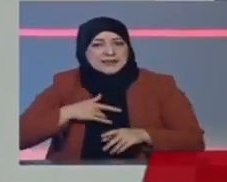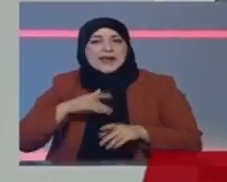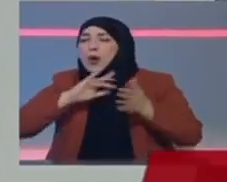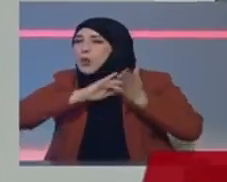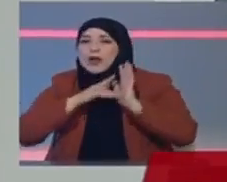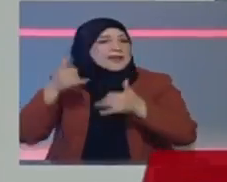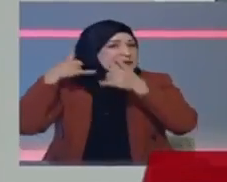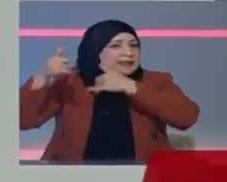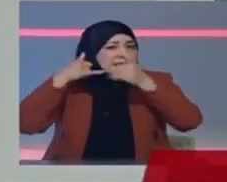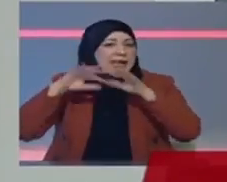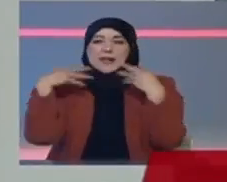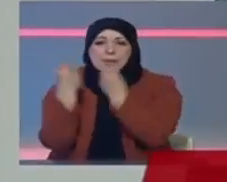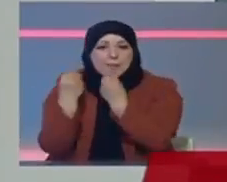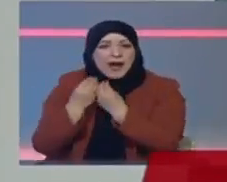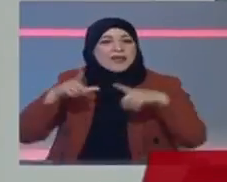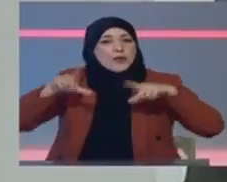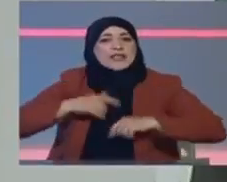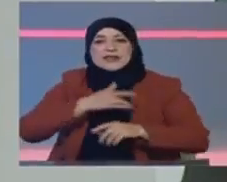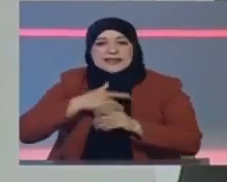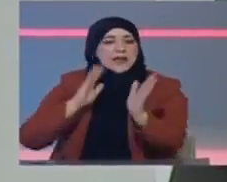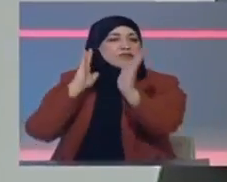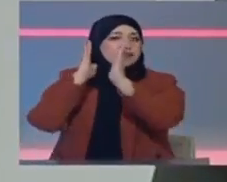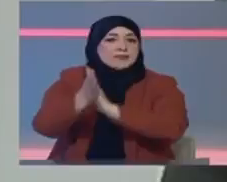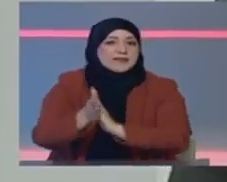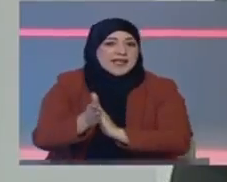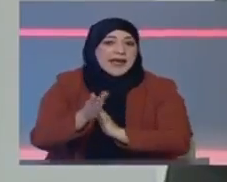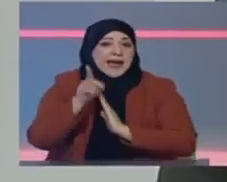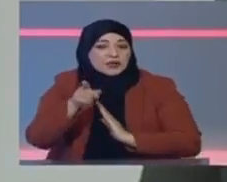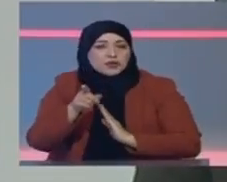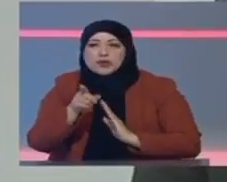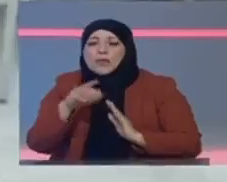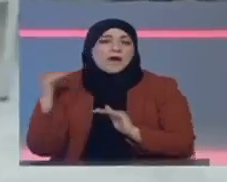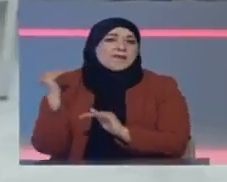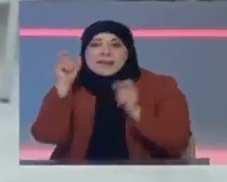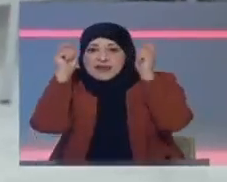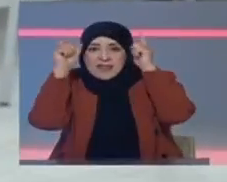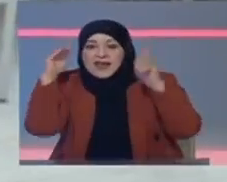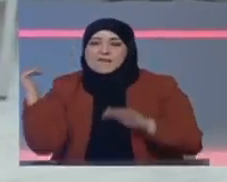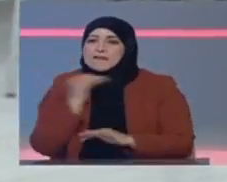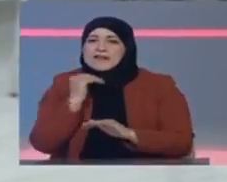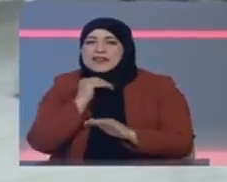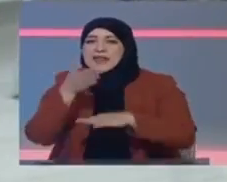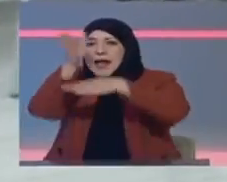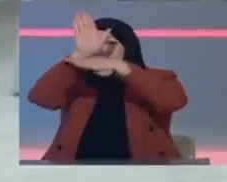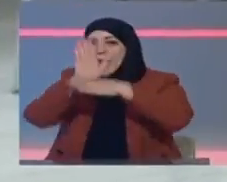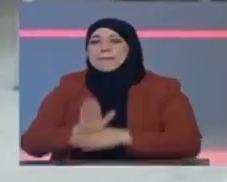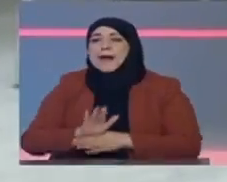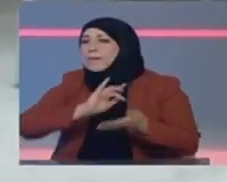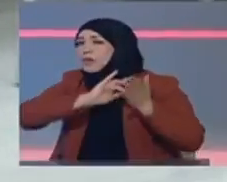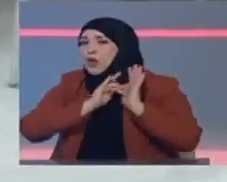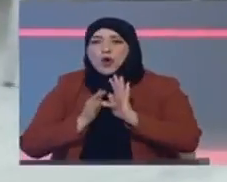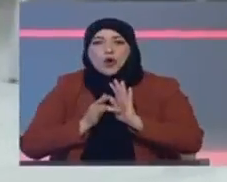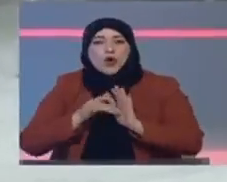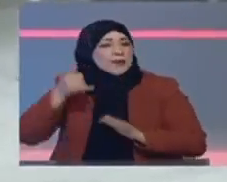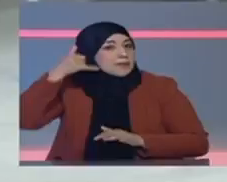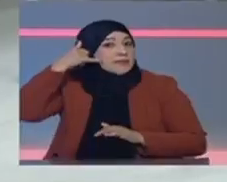بدنا نحنا من وزاره الصحه يتعدى وجموع ال اه الان احنا اللي نزل